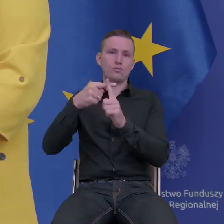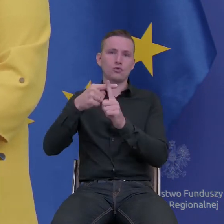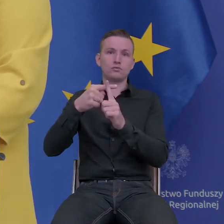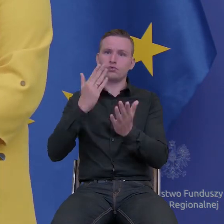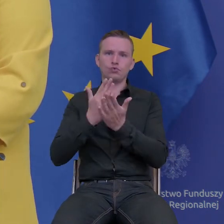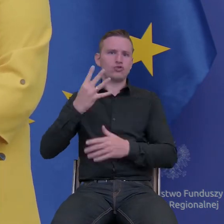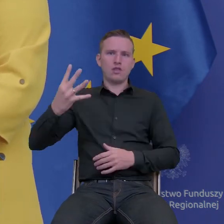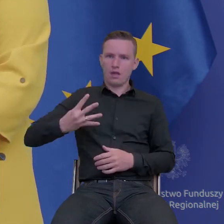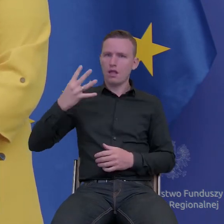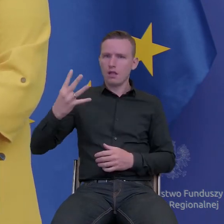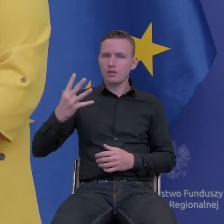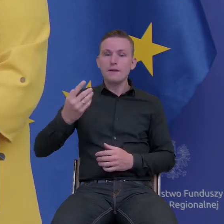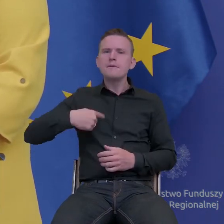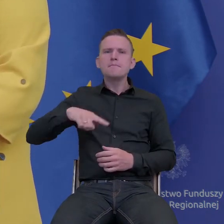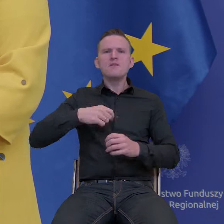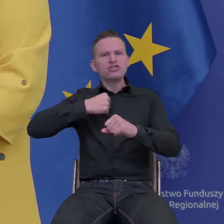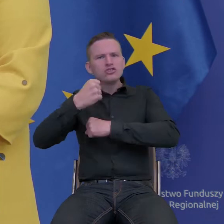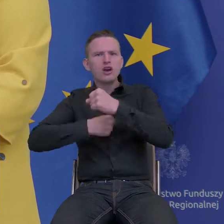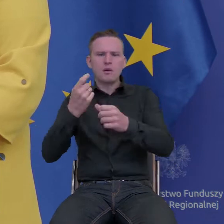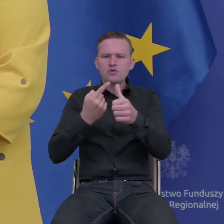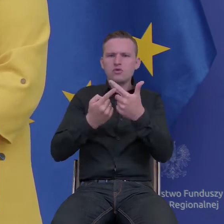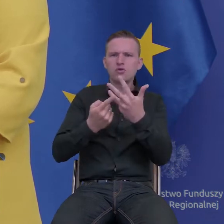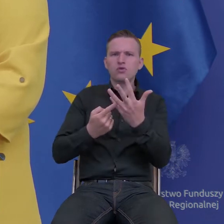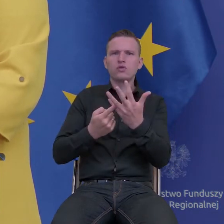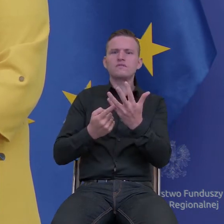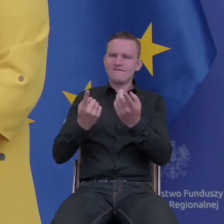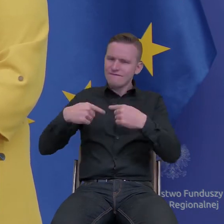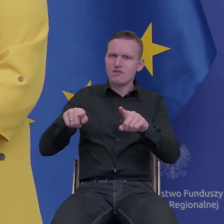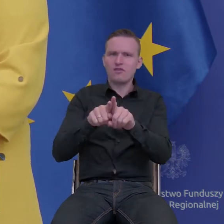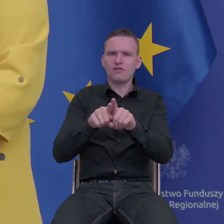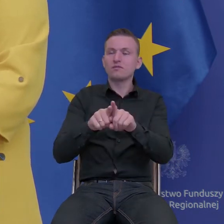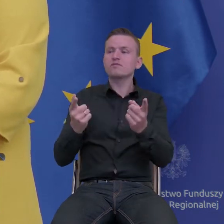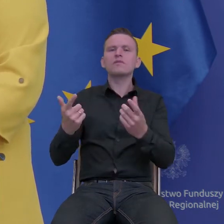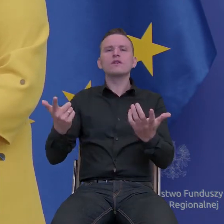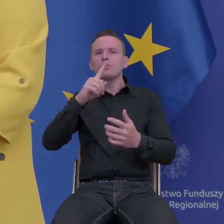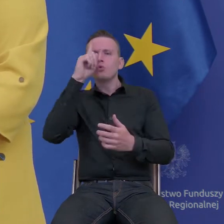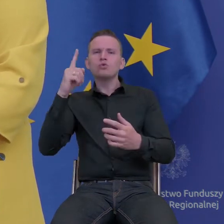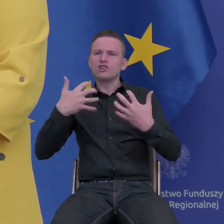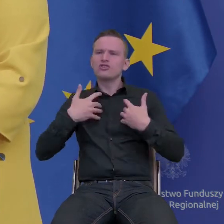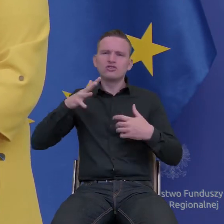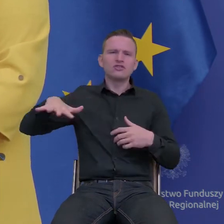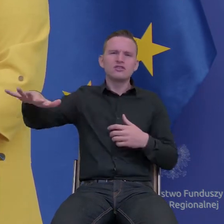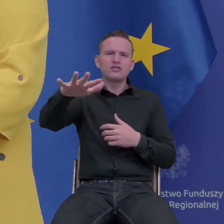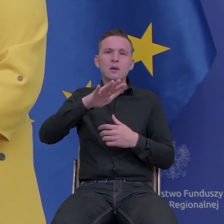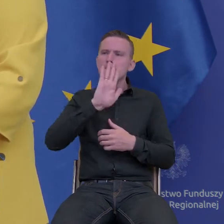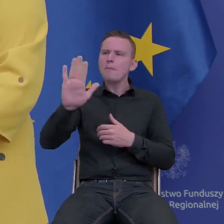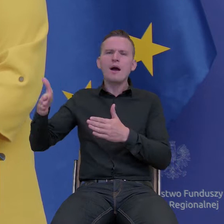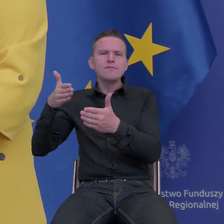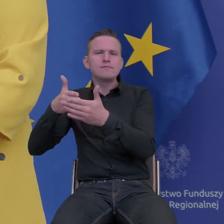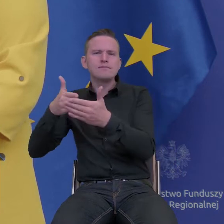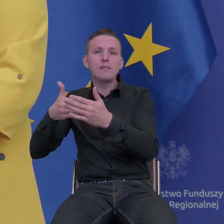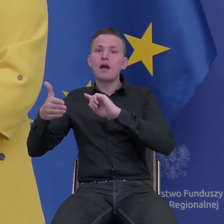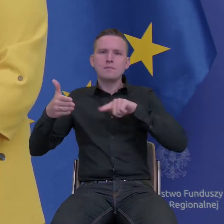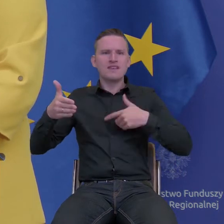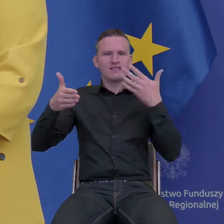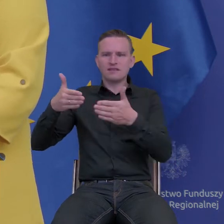do korzystania z usług publicznych. Tak, aby każdy z nas mógł bez problemu wejść do urzędu,